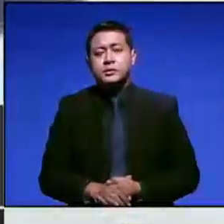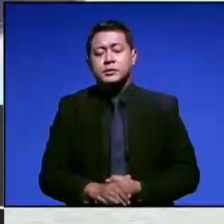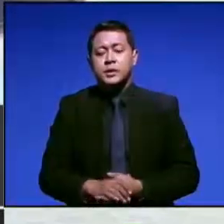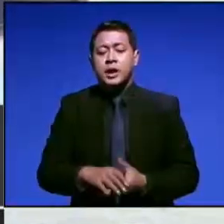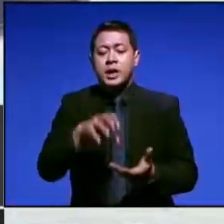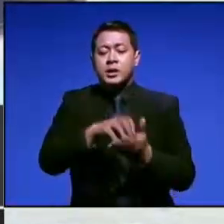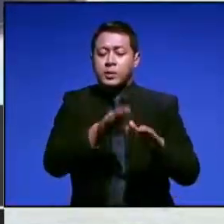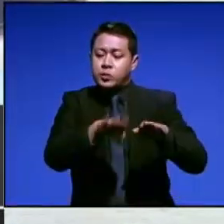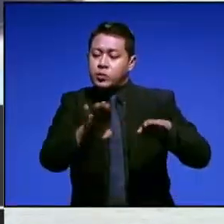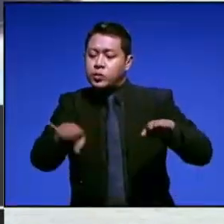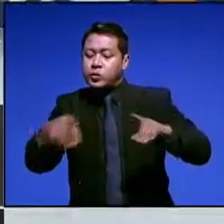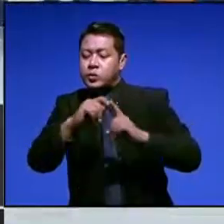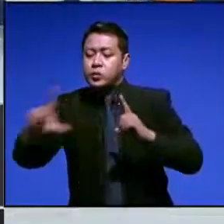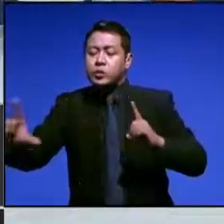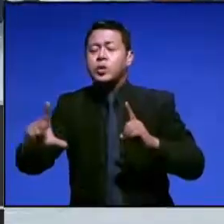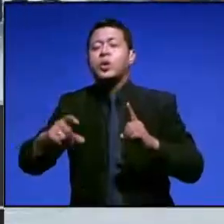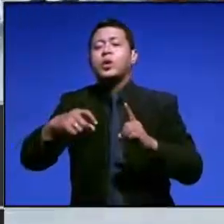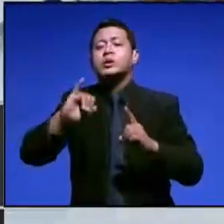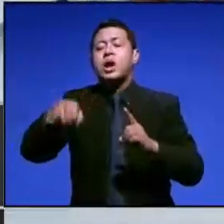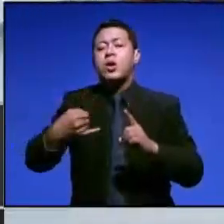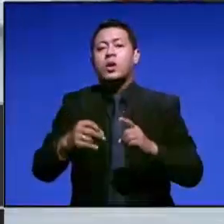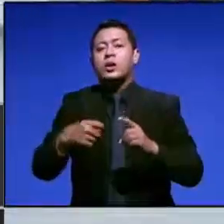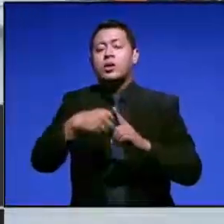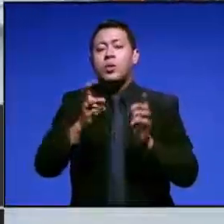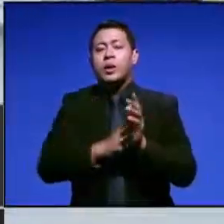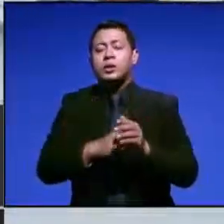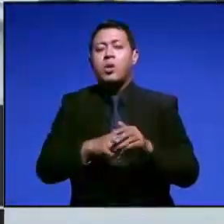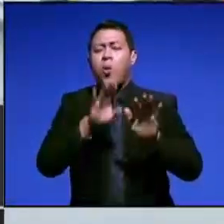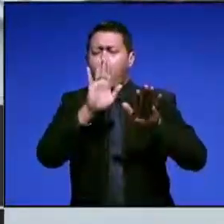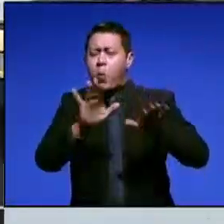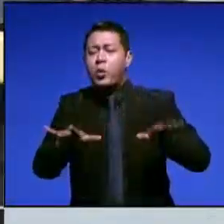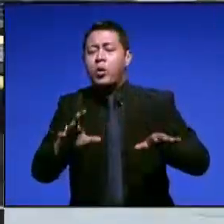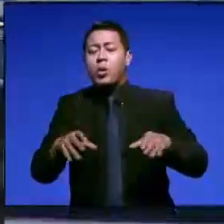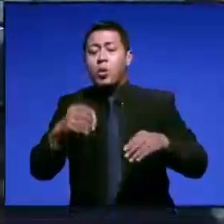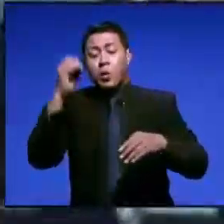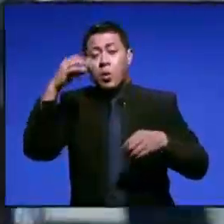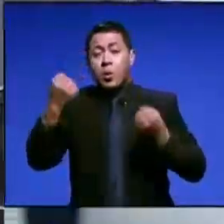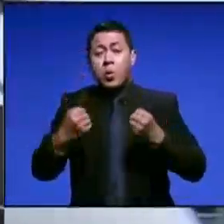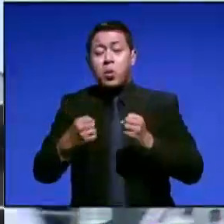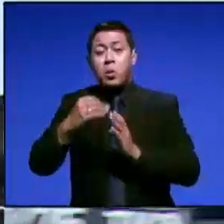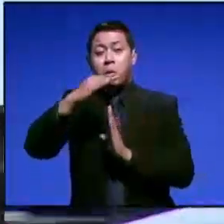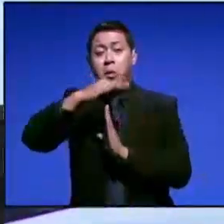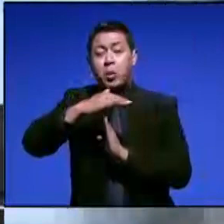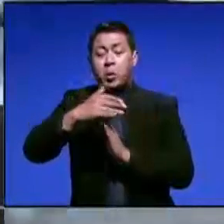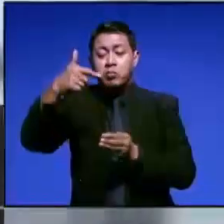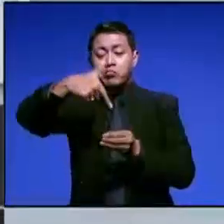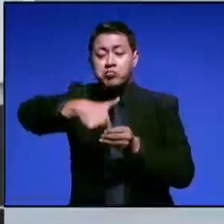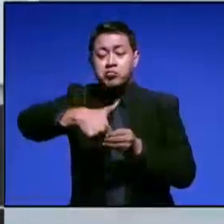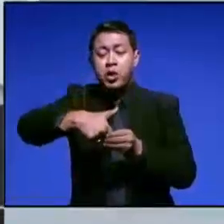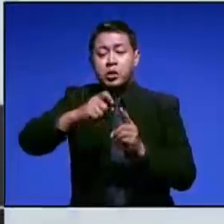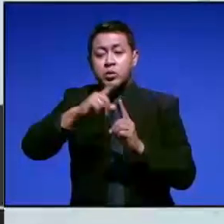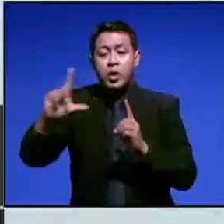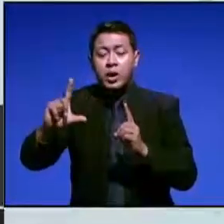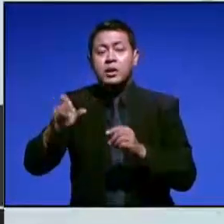Area peristirahatan Tol Jagorawi kilometer 60 pagi tadi terlihat penuh, bukan oleh pengendara yang ingin mengisi bahan bakar atau ke